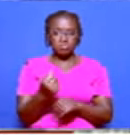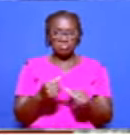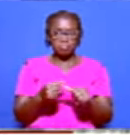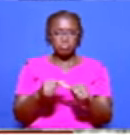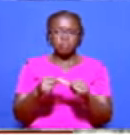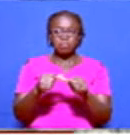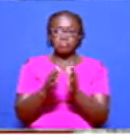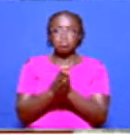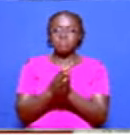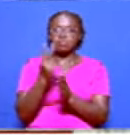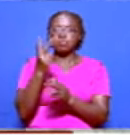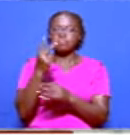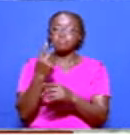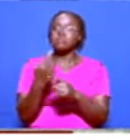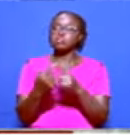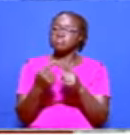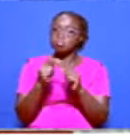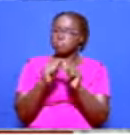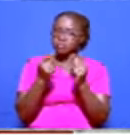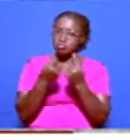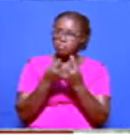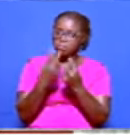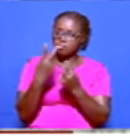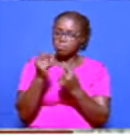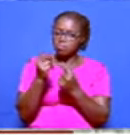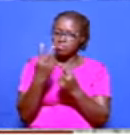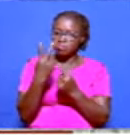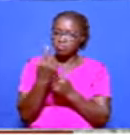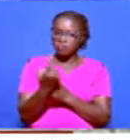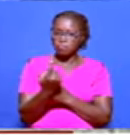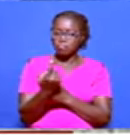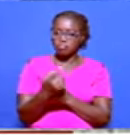miwili hadi mwaka 2021.